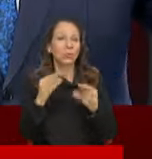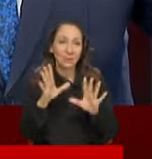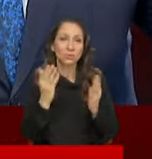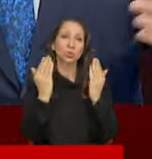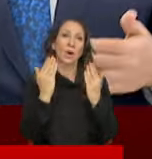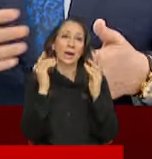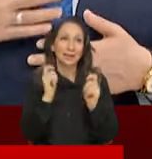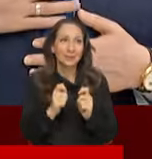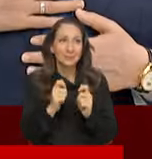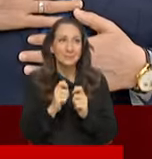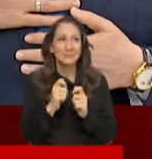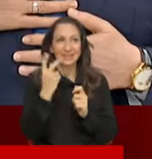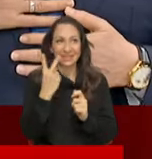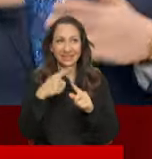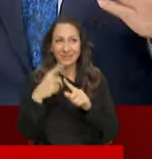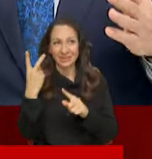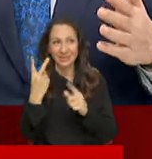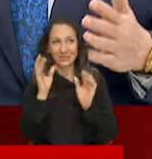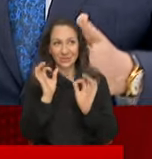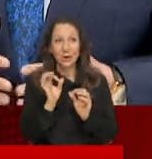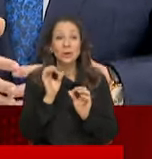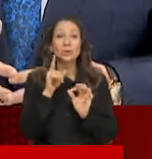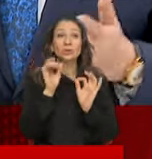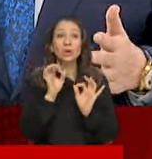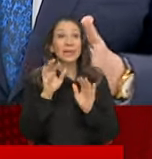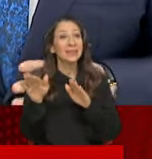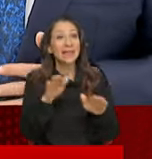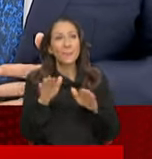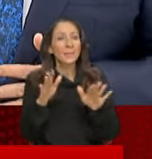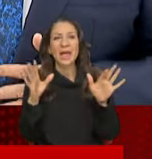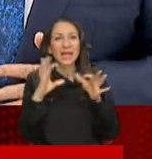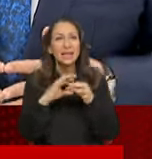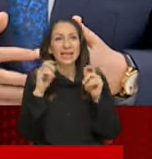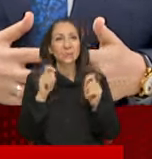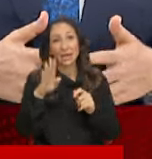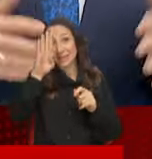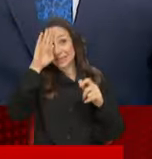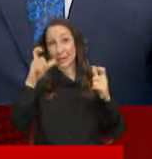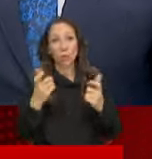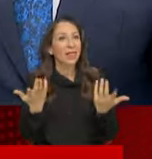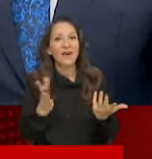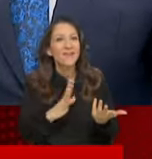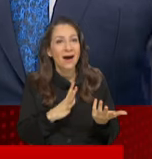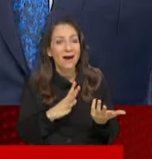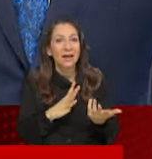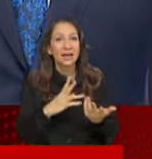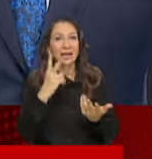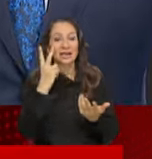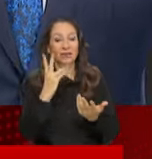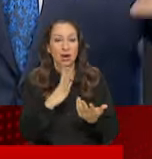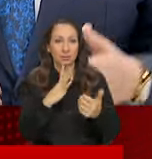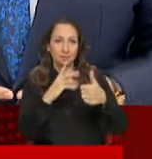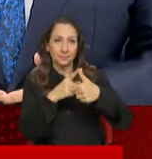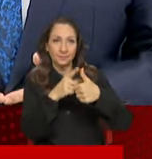diye dua edelim 2 kere 2 4 oluyor On şöyle deprem yapılacak İstanbul'da ne var diye iki tane şey